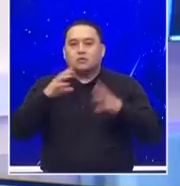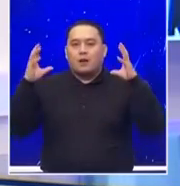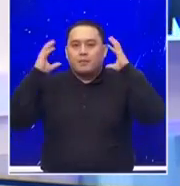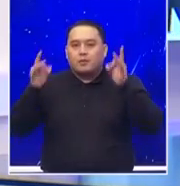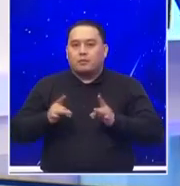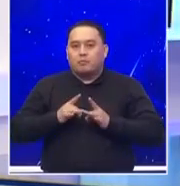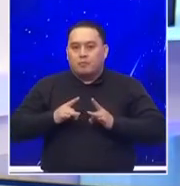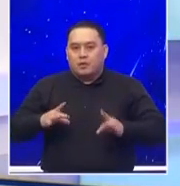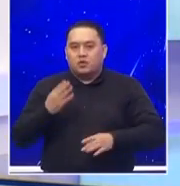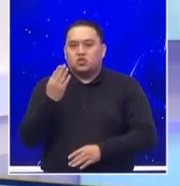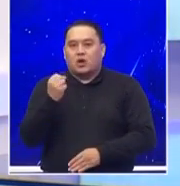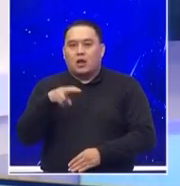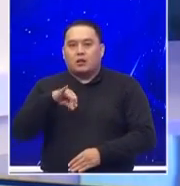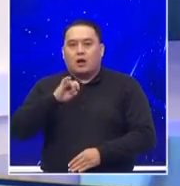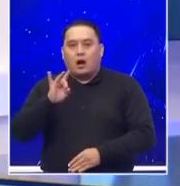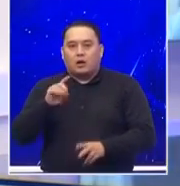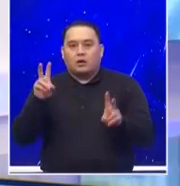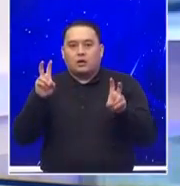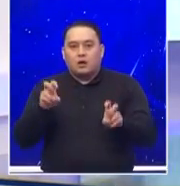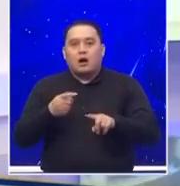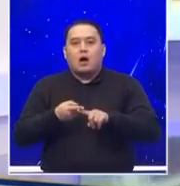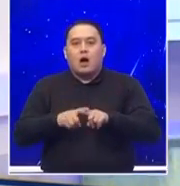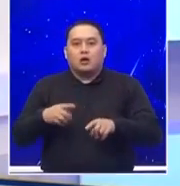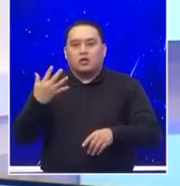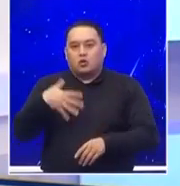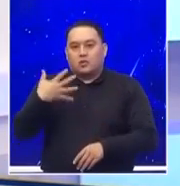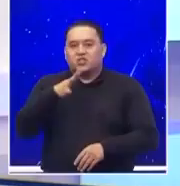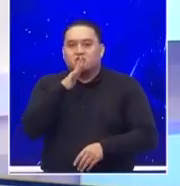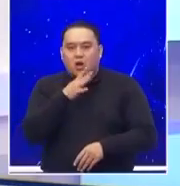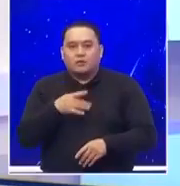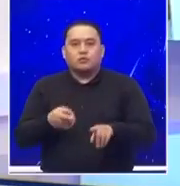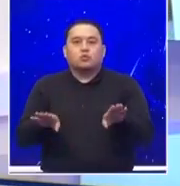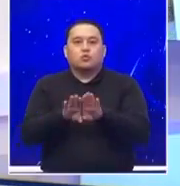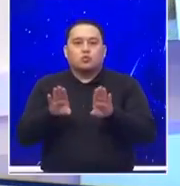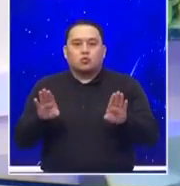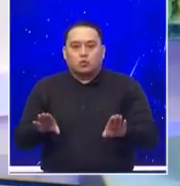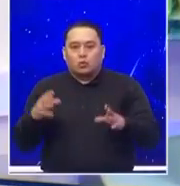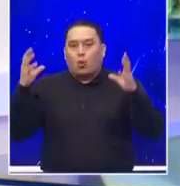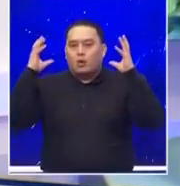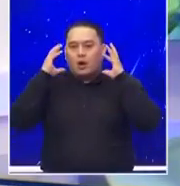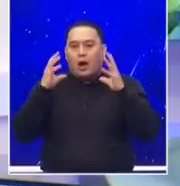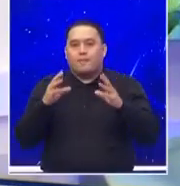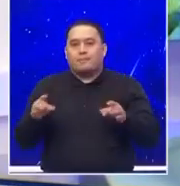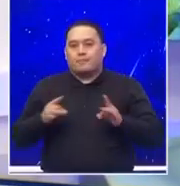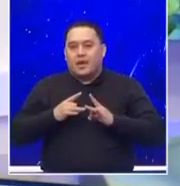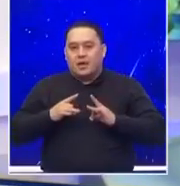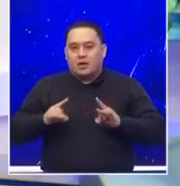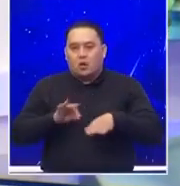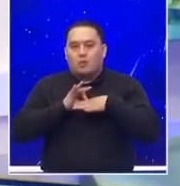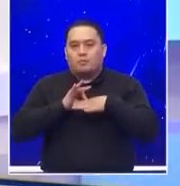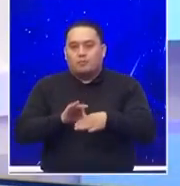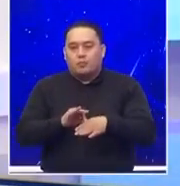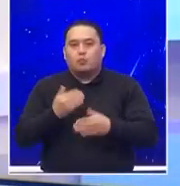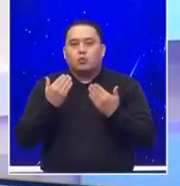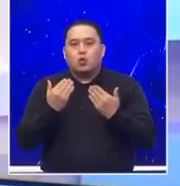мерейтойы, Шалқар радиосының негізі қаланғанына 55 жыл. Атаулы қостата ел өңірлерінде тегіс аталмақ мерейтойлық